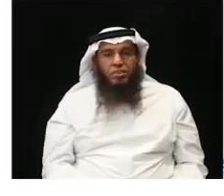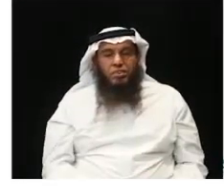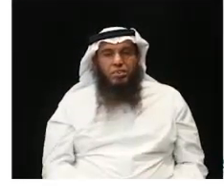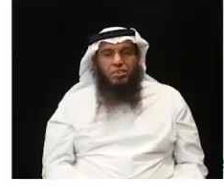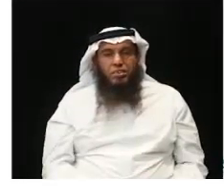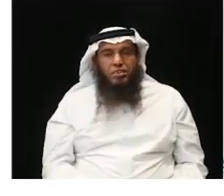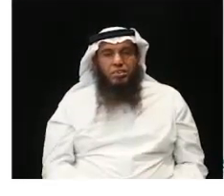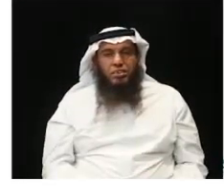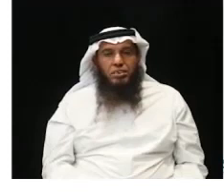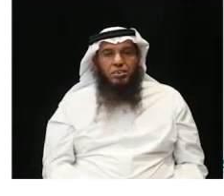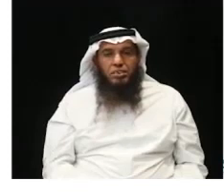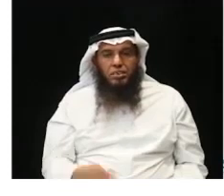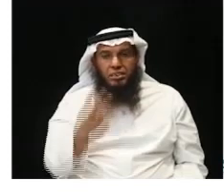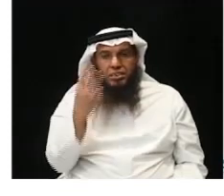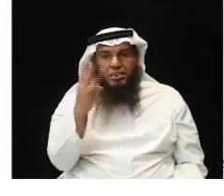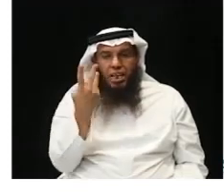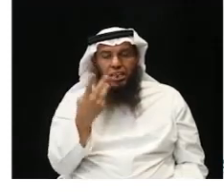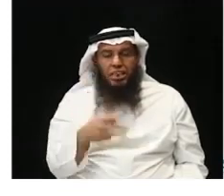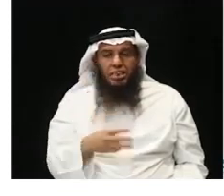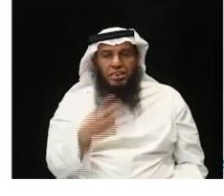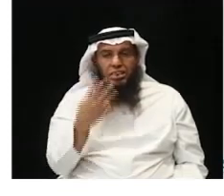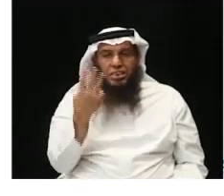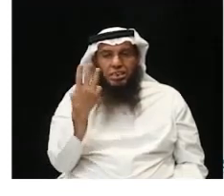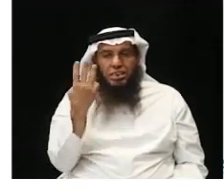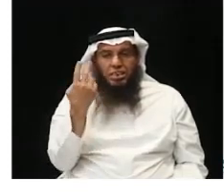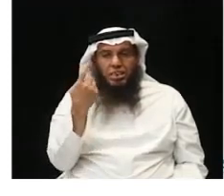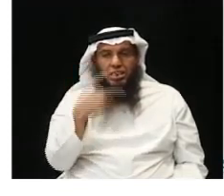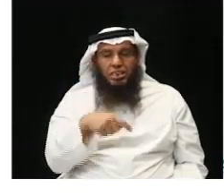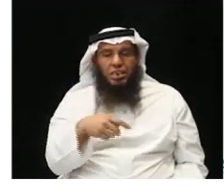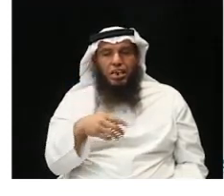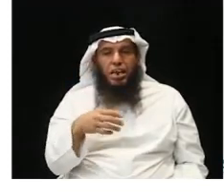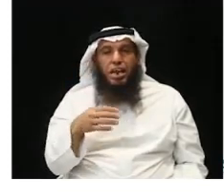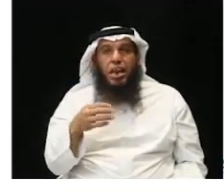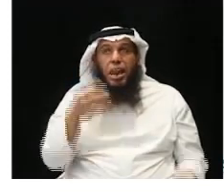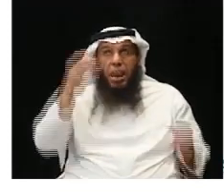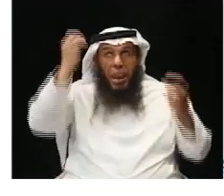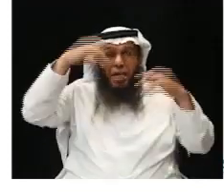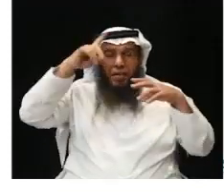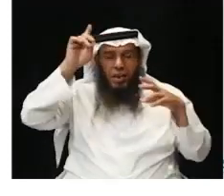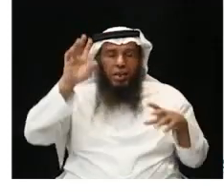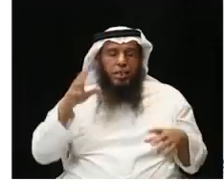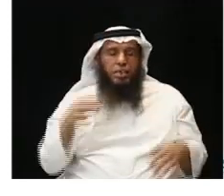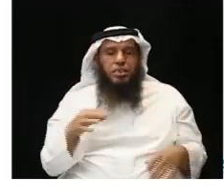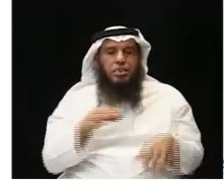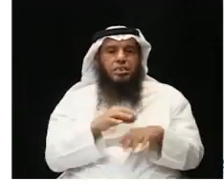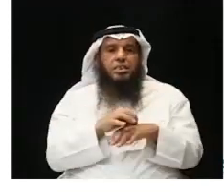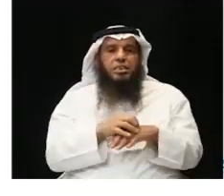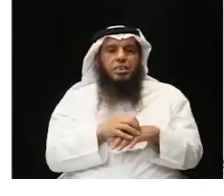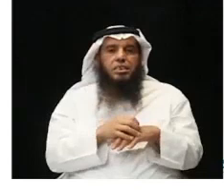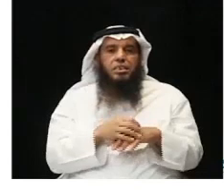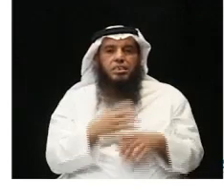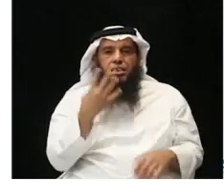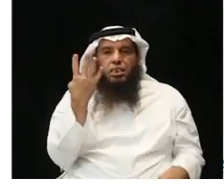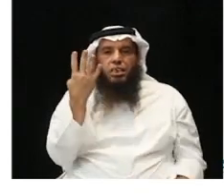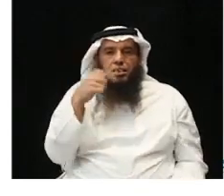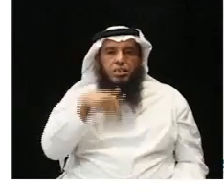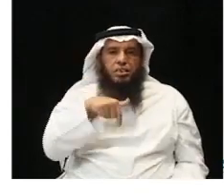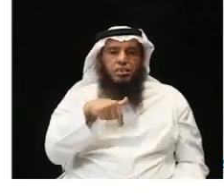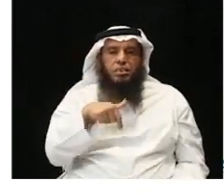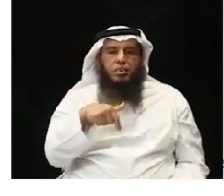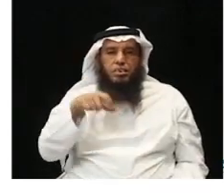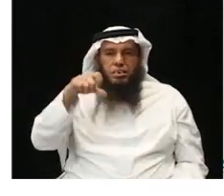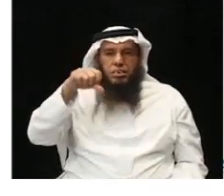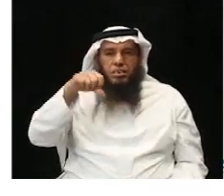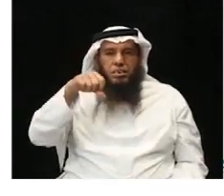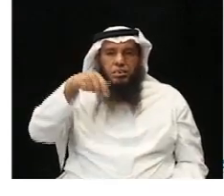هذه هي الشريحة 13 في نعم الله سبحانه وتعالى على الإنسان، من آية 64 إلى آية